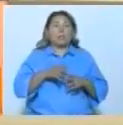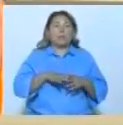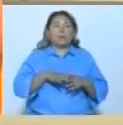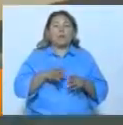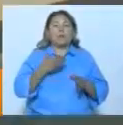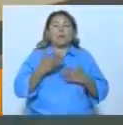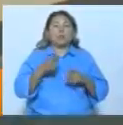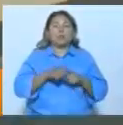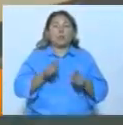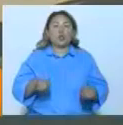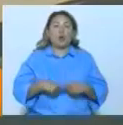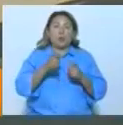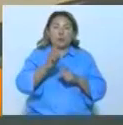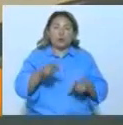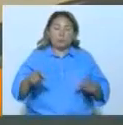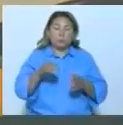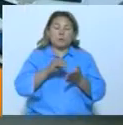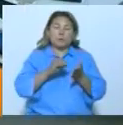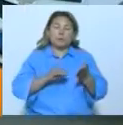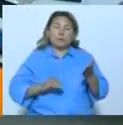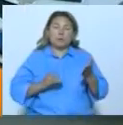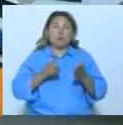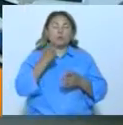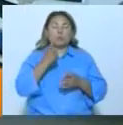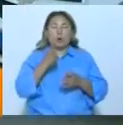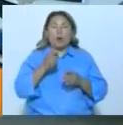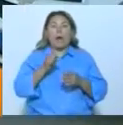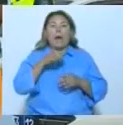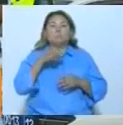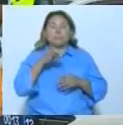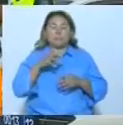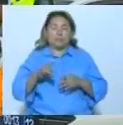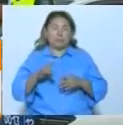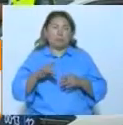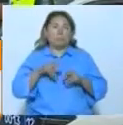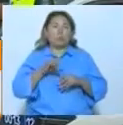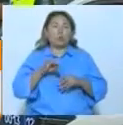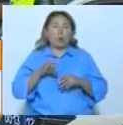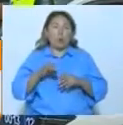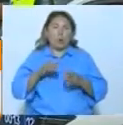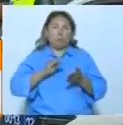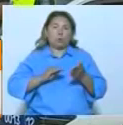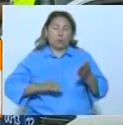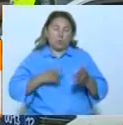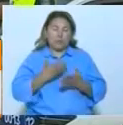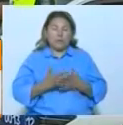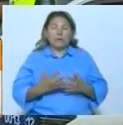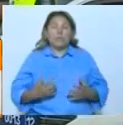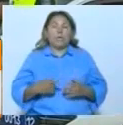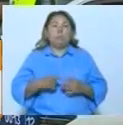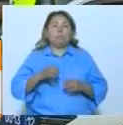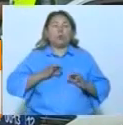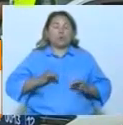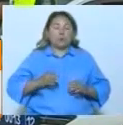в отношении таких нарушителей было составлено порядка 100 административных протоколов. Прокуратурой города Актау совместно с